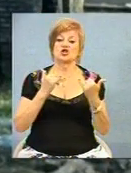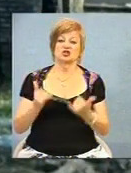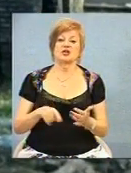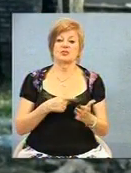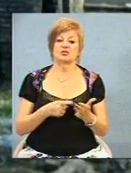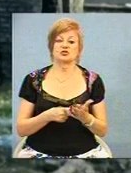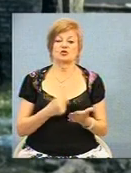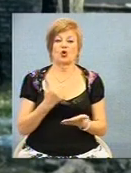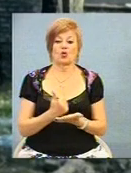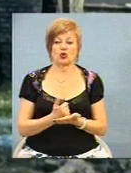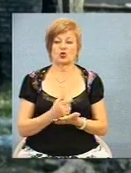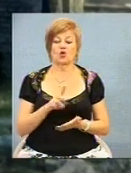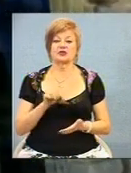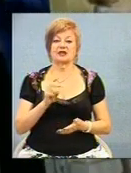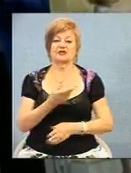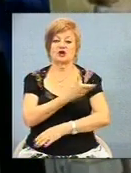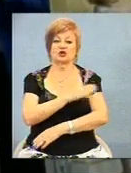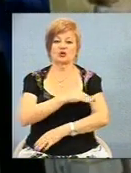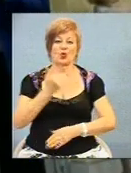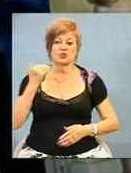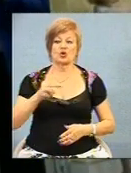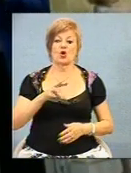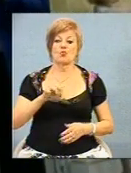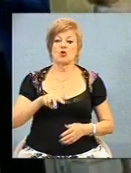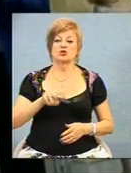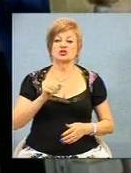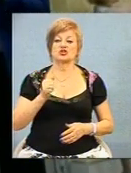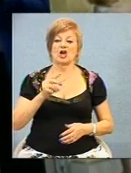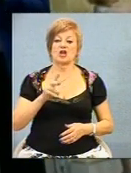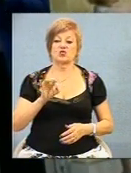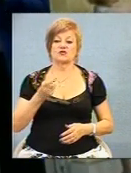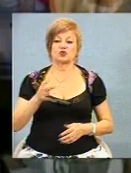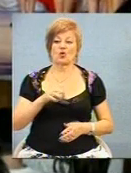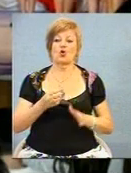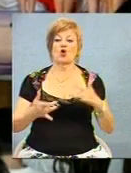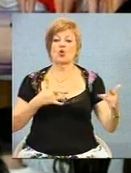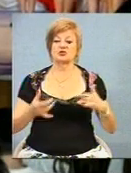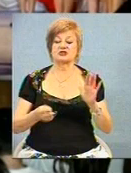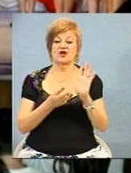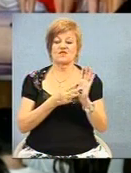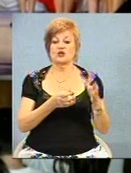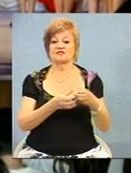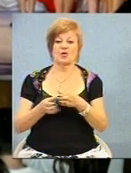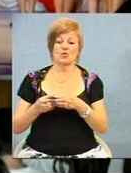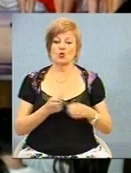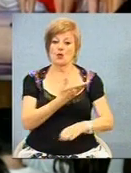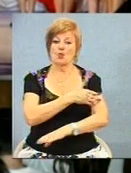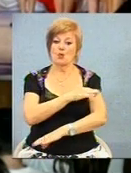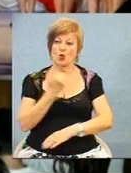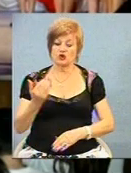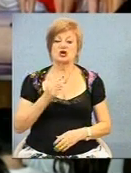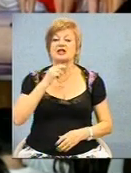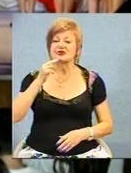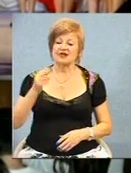голови Олександрівська і видатного поляка Фелікса Мовчановського, концерти 8 польських національно-культурних товариств. Протягом 2 років